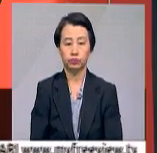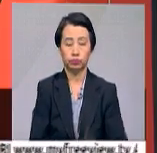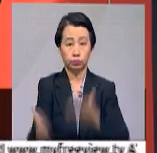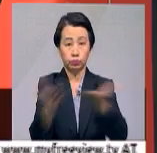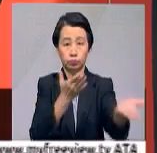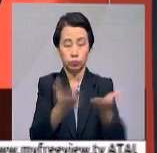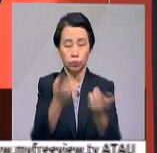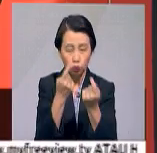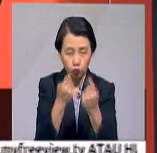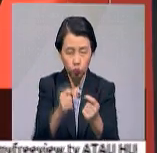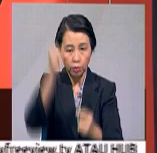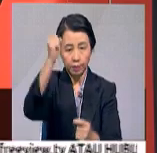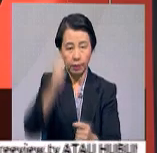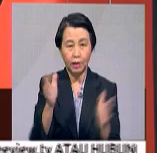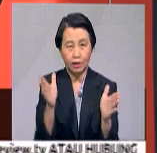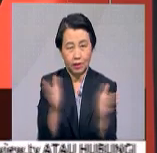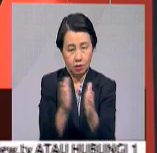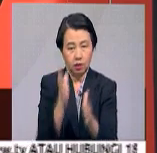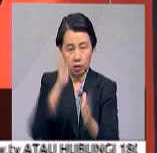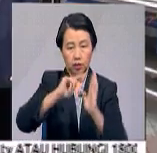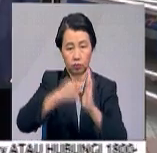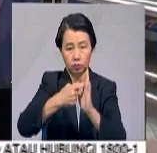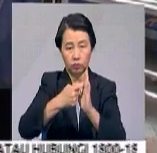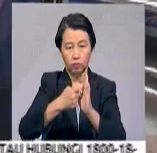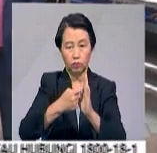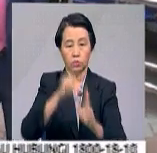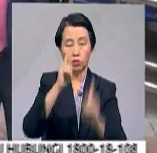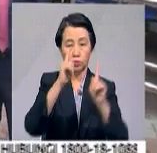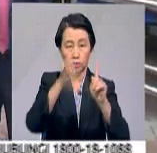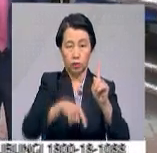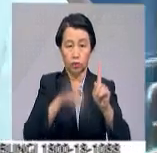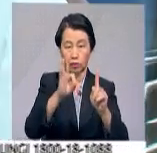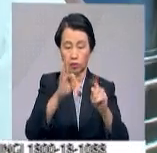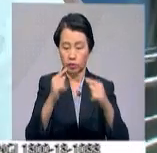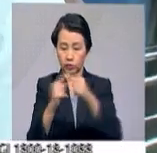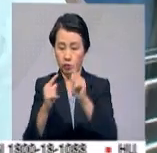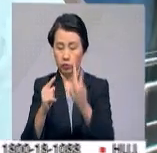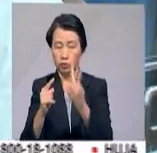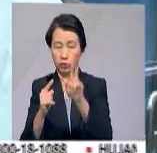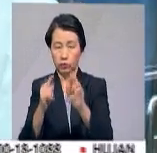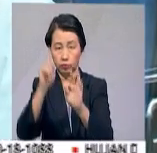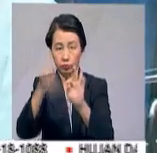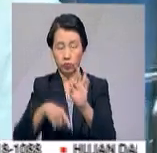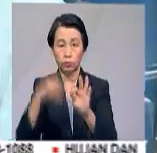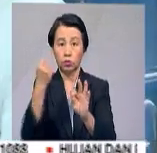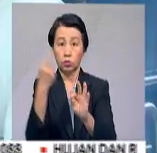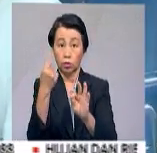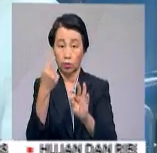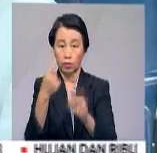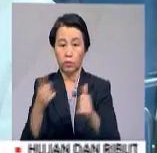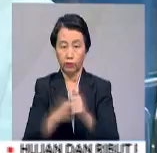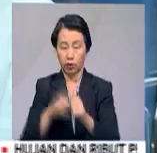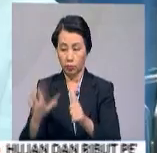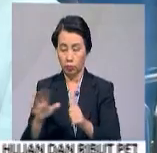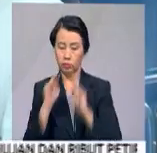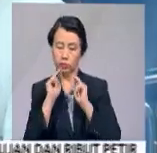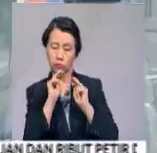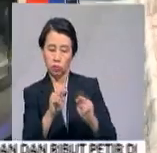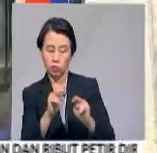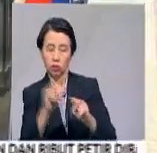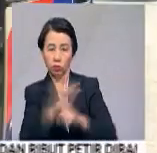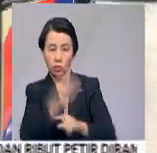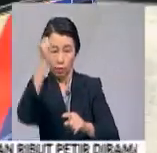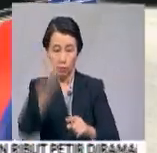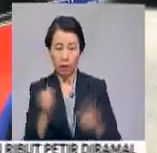Perkhidmatan percubaan bas mini ini akan beroperasi bermula 1 September hingga 29 November depan. Beliau terdahulu melakukan tinjauan terhadap